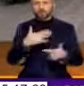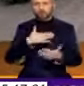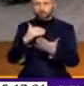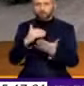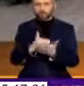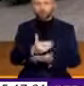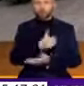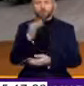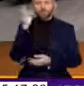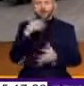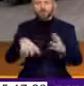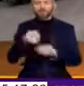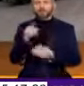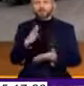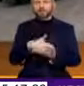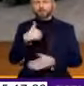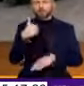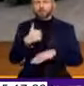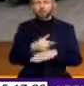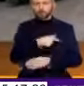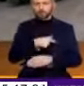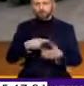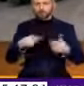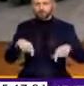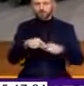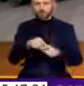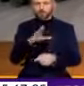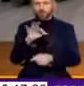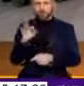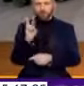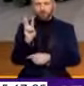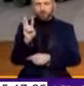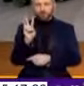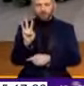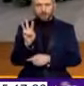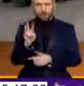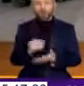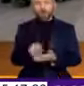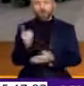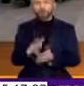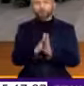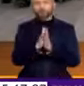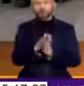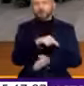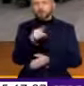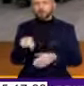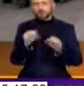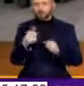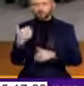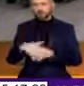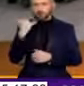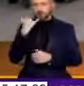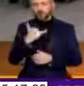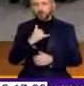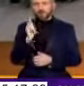Хочу нагадати всім, що він є головою депутатської фракції Всеукраїнське об'єднання «Свобода». Тож, будь ласка, ви можете вже телефонувати,